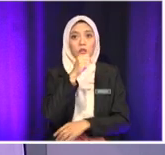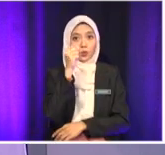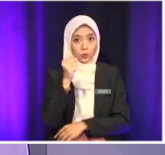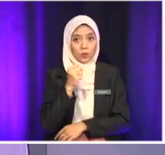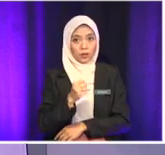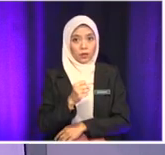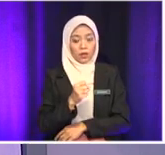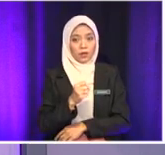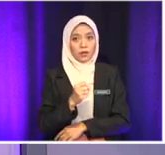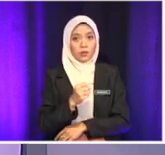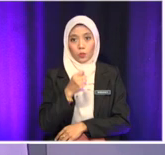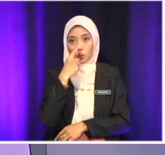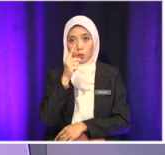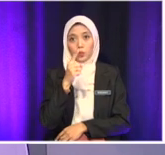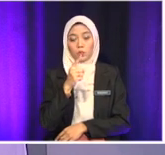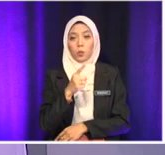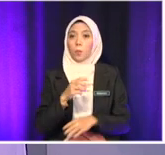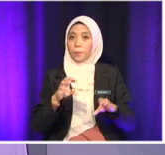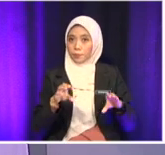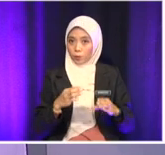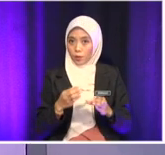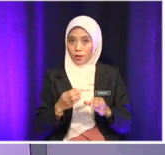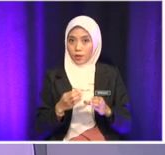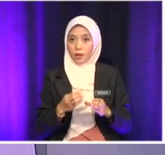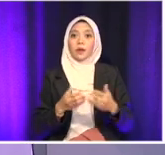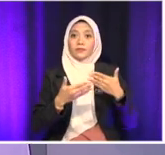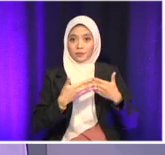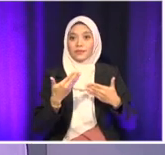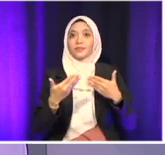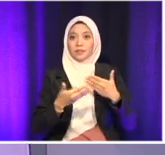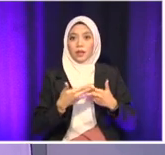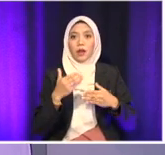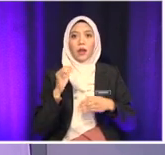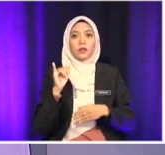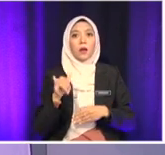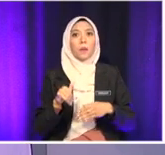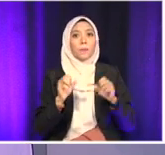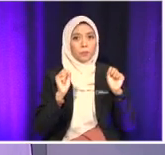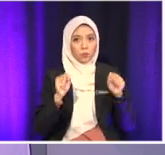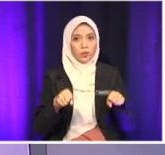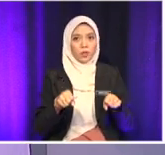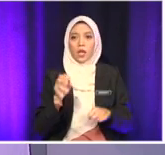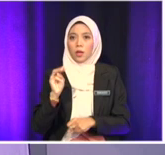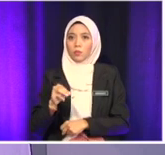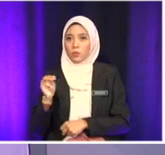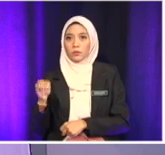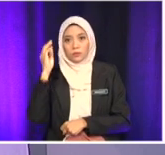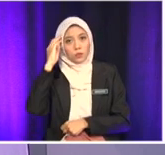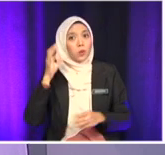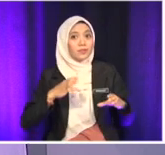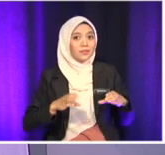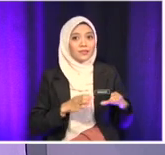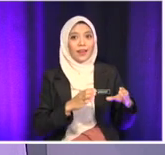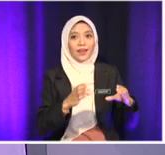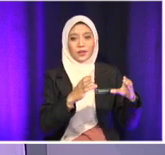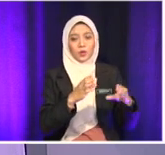jalan-jalan kerja yang terbaik kaedah-kaidah muda ringkas yang boleh memberikan cara kita mudah dan